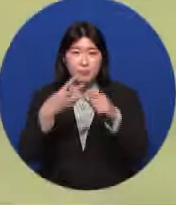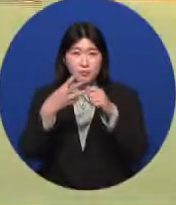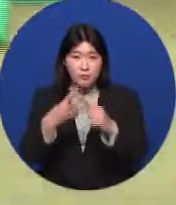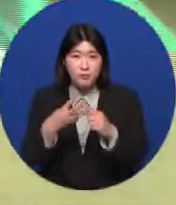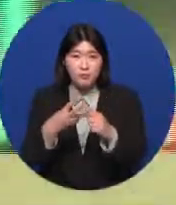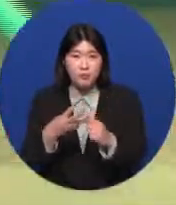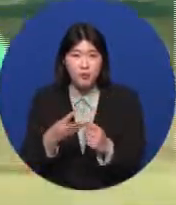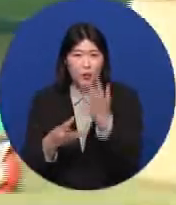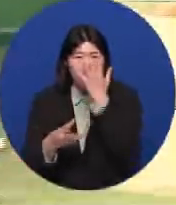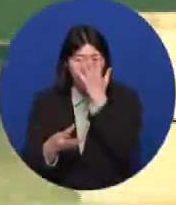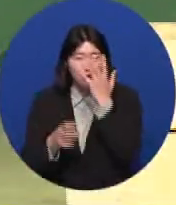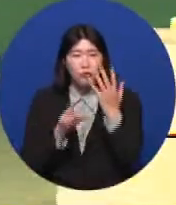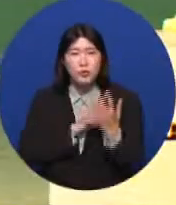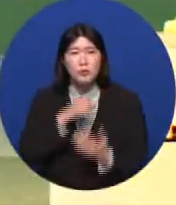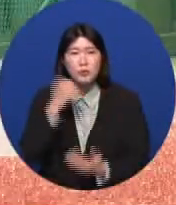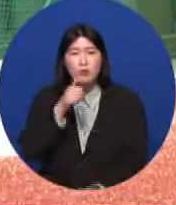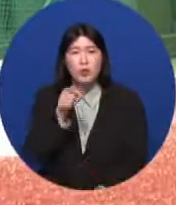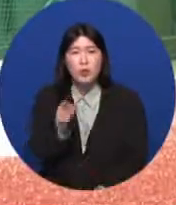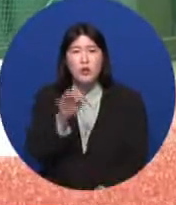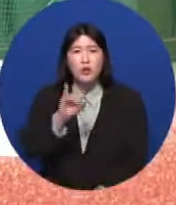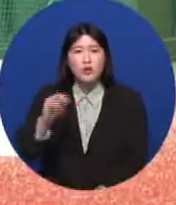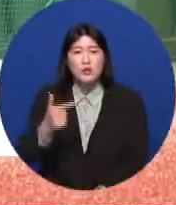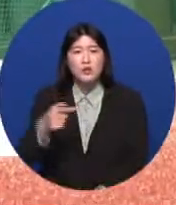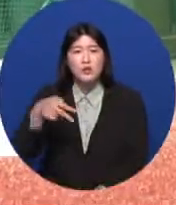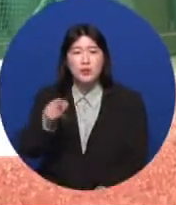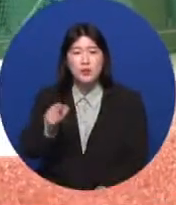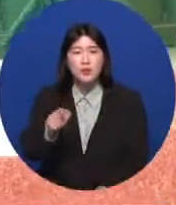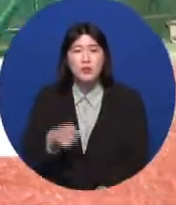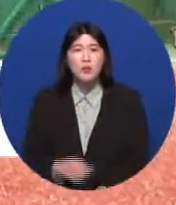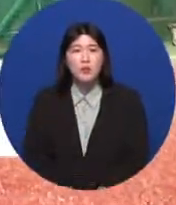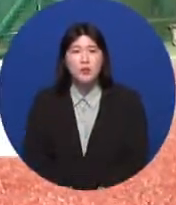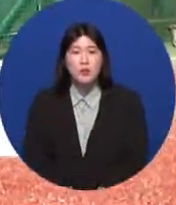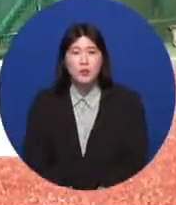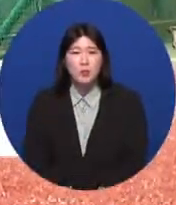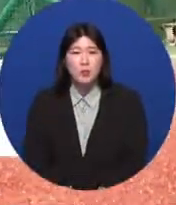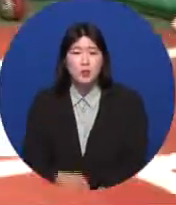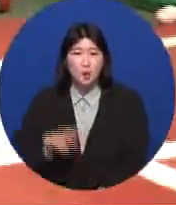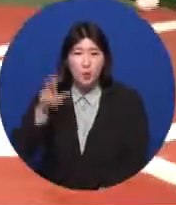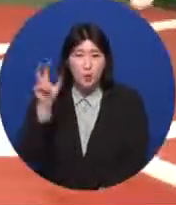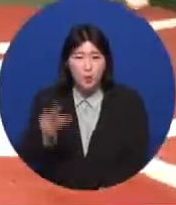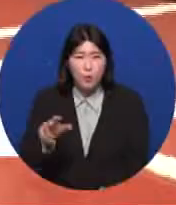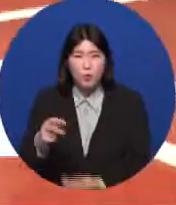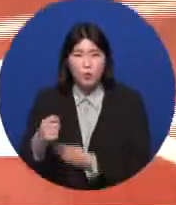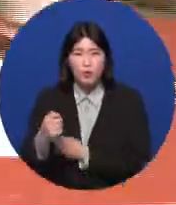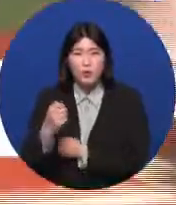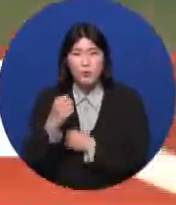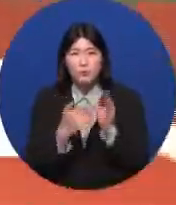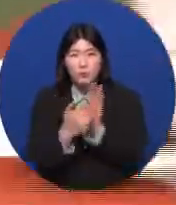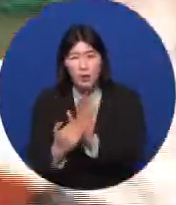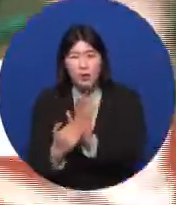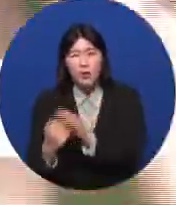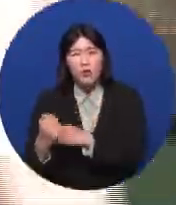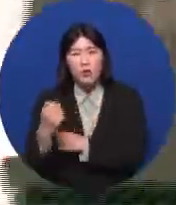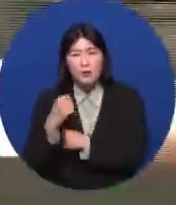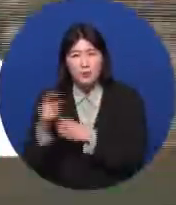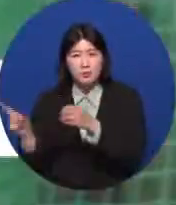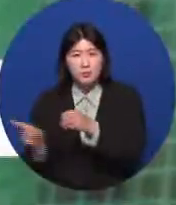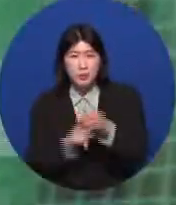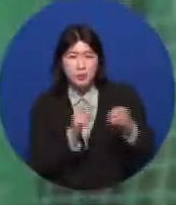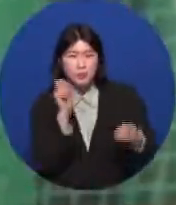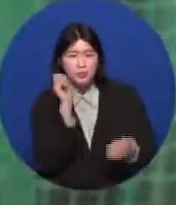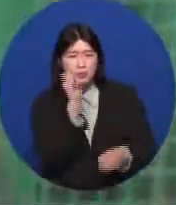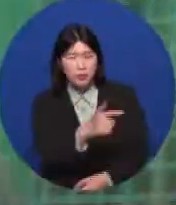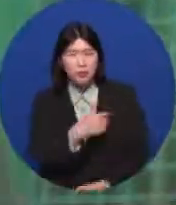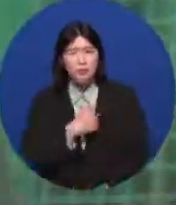노리는 신인 포수 허 인 서도 치트 어업을 말합니다 폭우와 송고 블로킹 능력은 물론 타격 에서도 1발